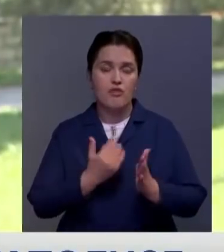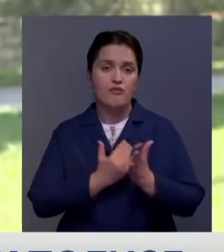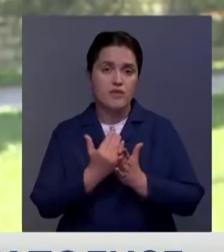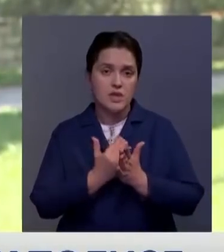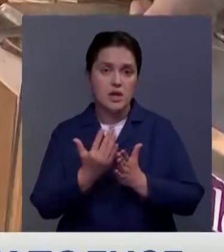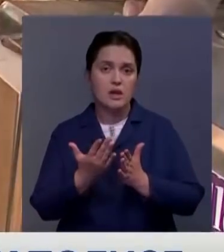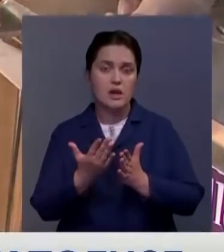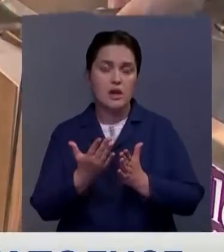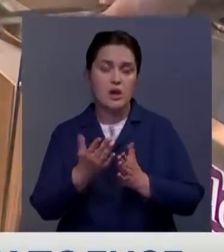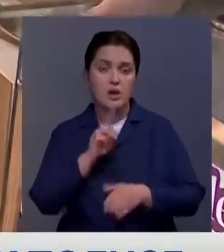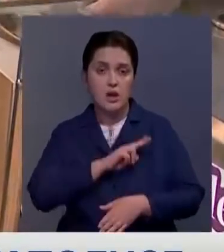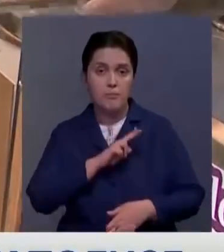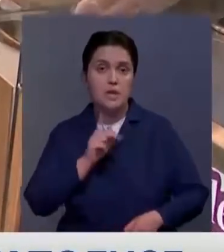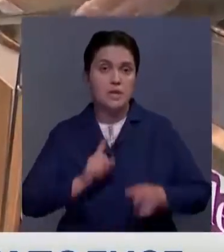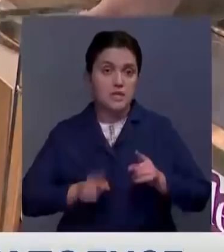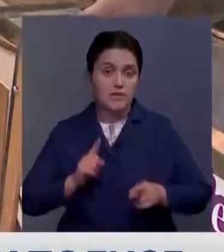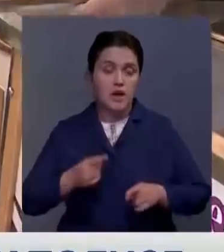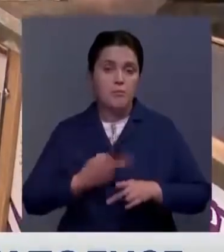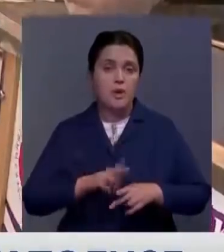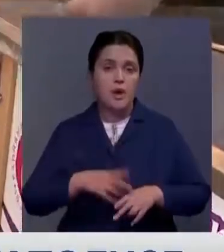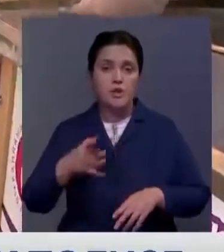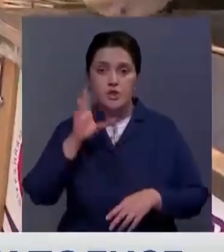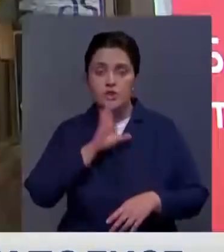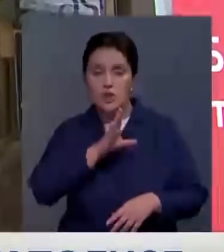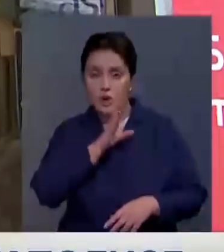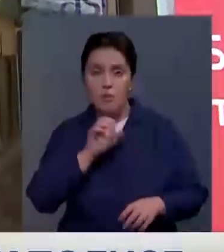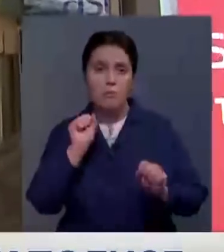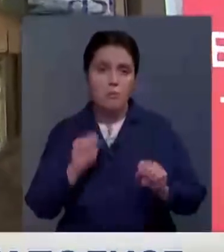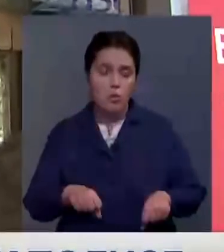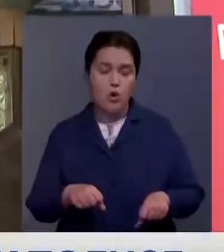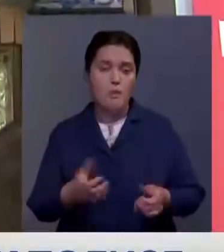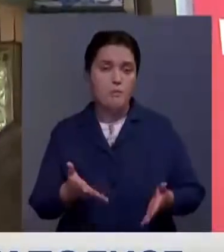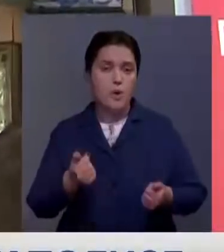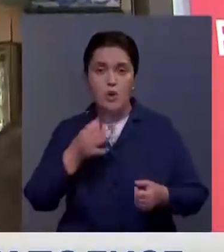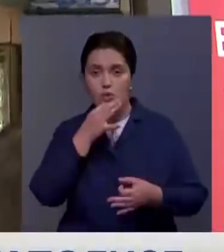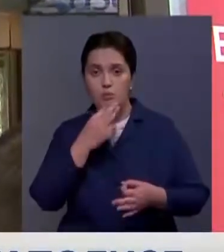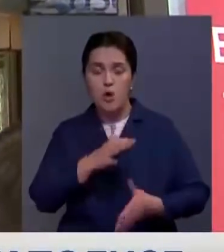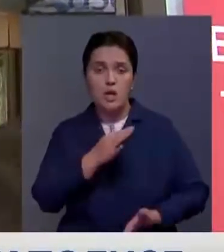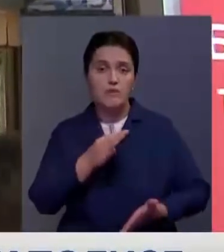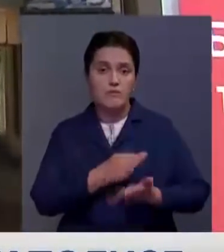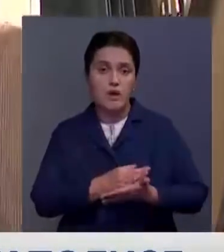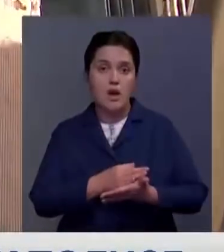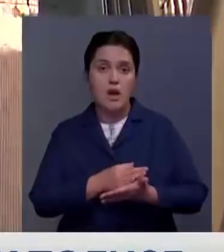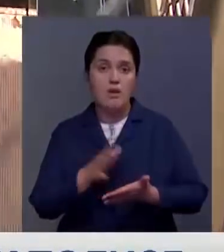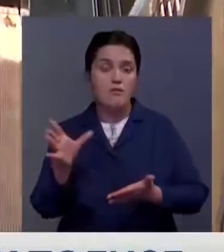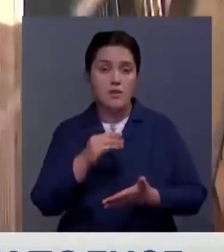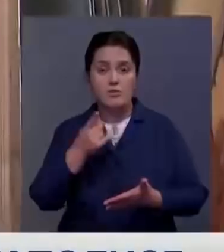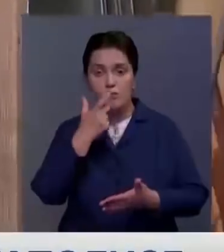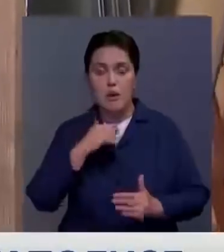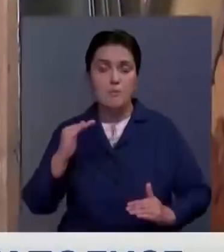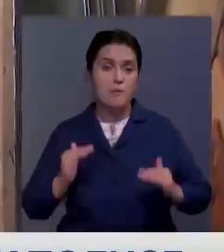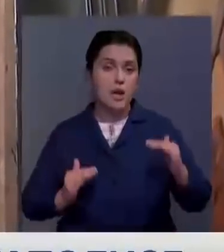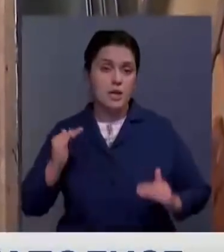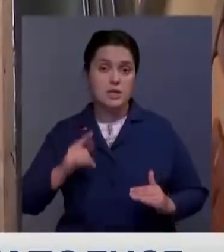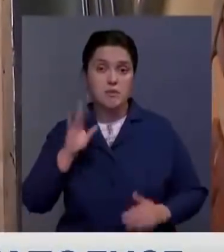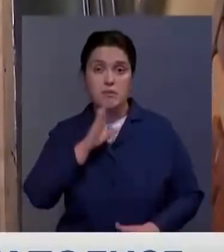и должности. Действительно, хрупкие женские плечи способны принять любой груз ответственности. Главное во всем соблюдать баланс, говорит Акнур. То есть мама,